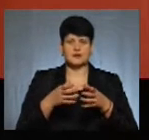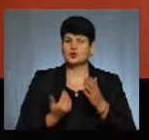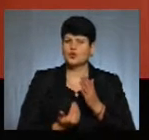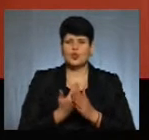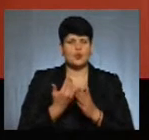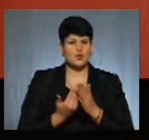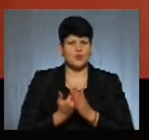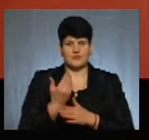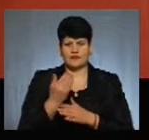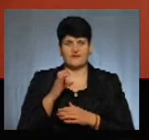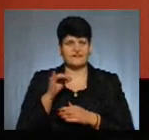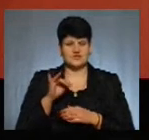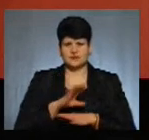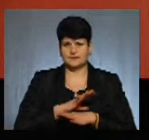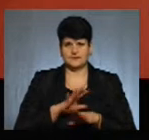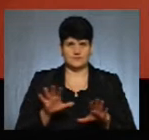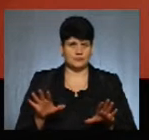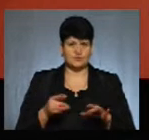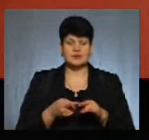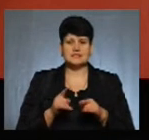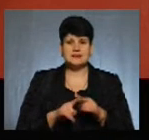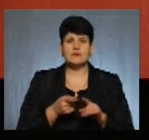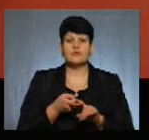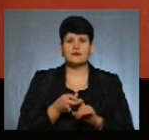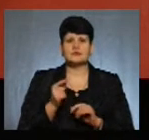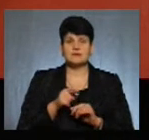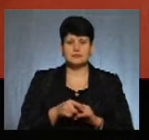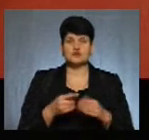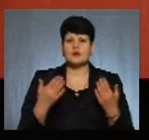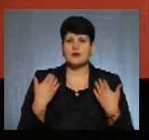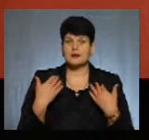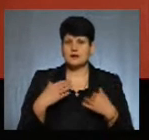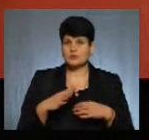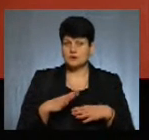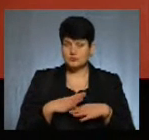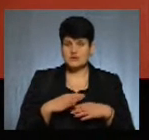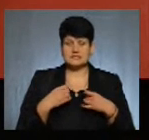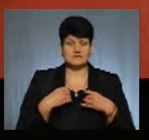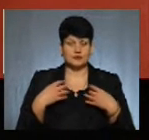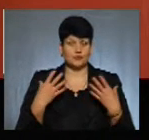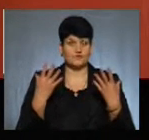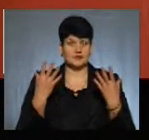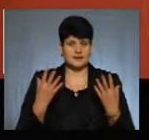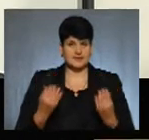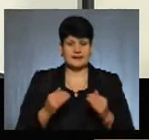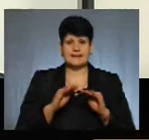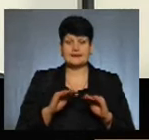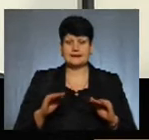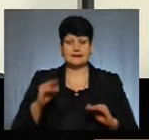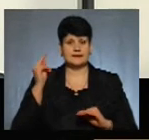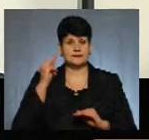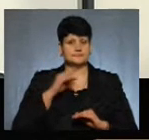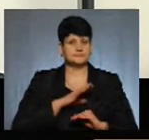нових спалахів в січні ми не відкривали. Це пов'язано з тим, що канікули були, святкові дні, діти